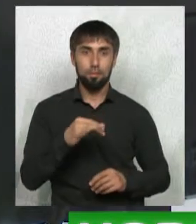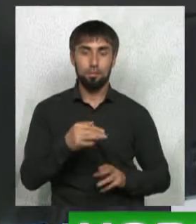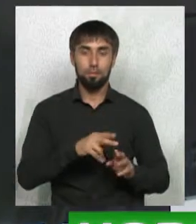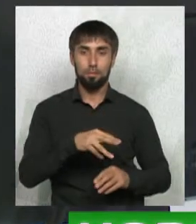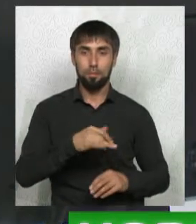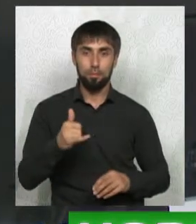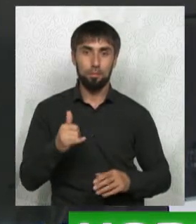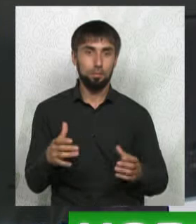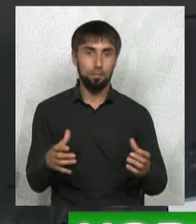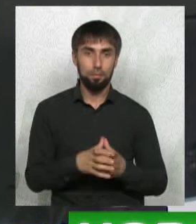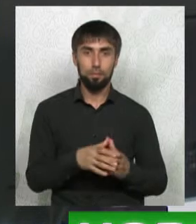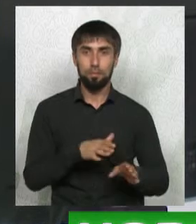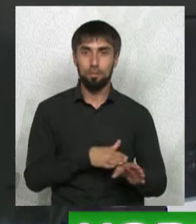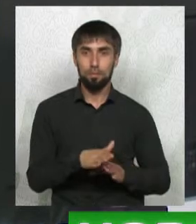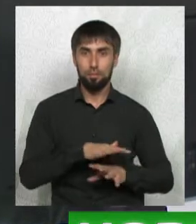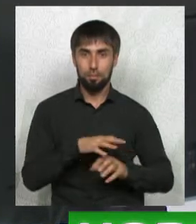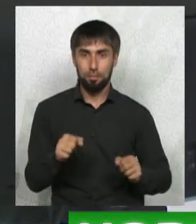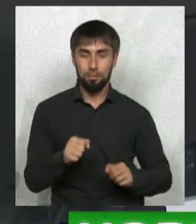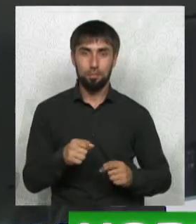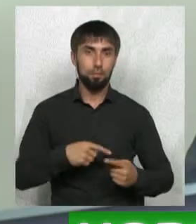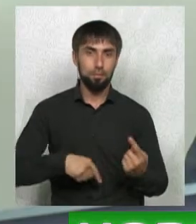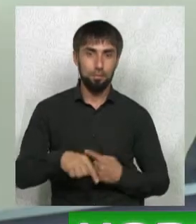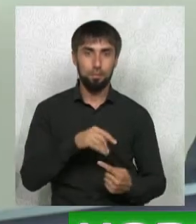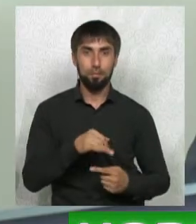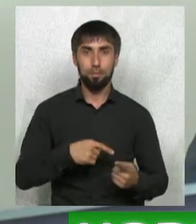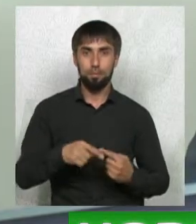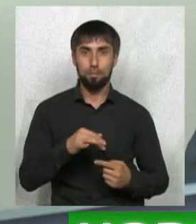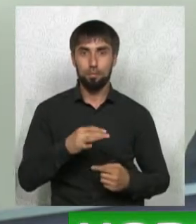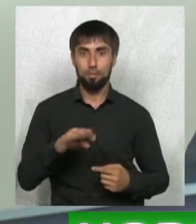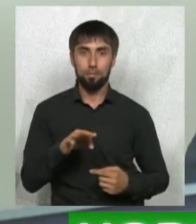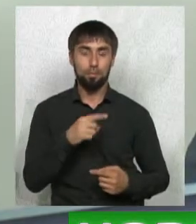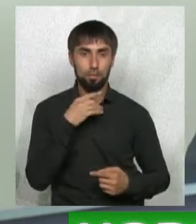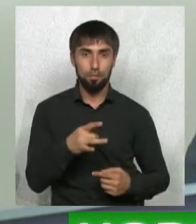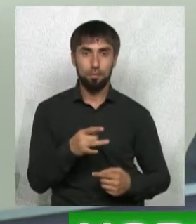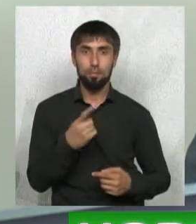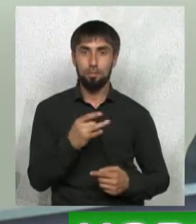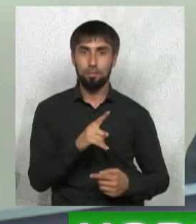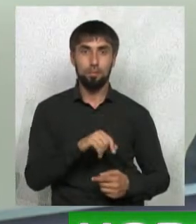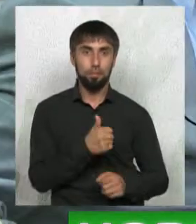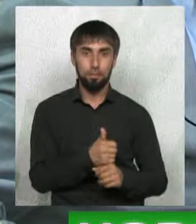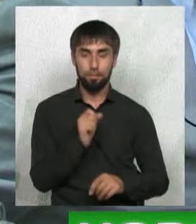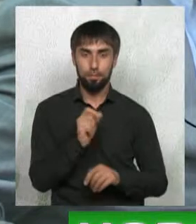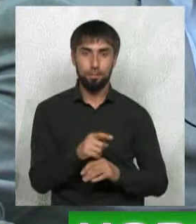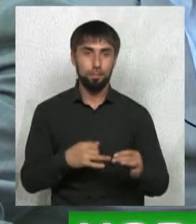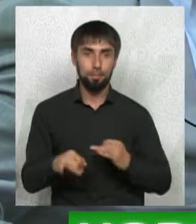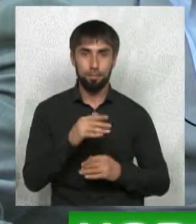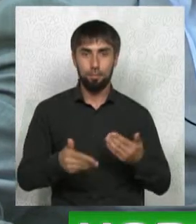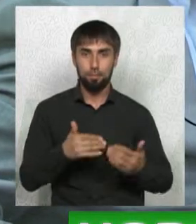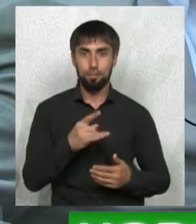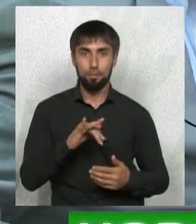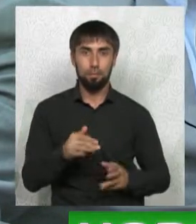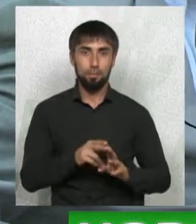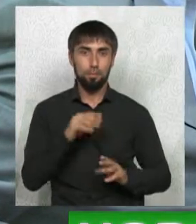НГУ собрал представителей исполнительной власти, предпринимательства и бизнес-сообщества региона. Одна из основных задач – обсудить и поднять уровень